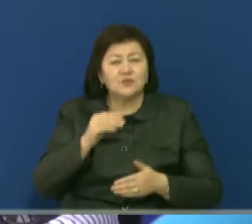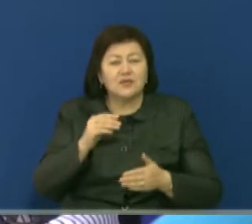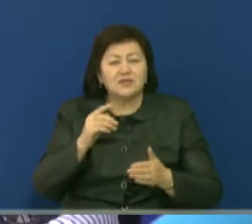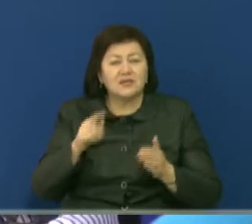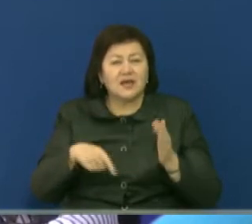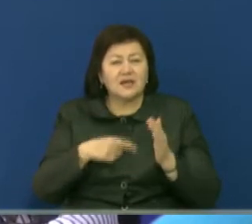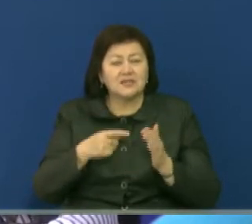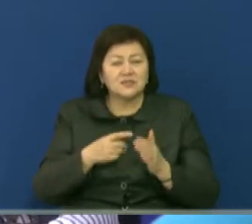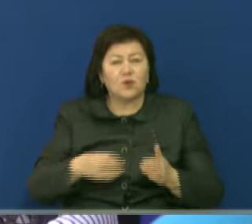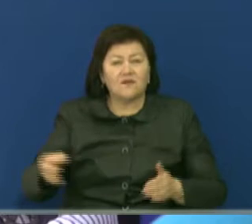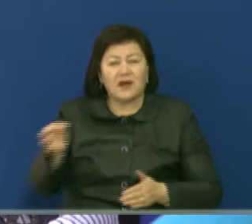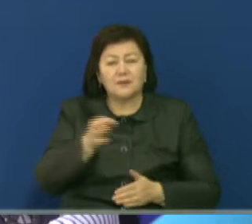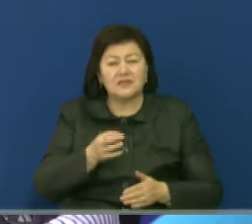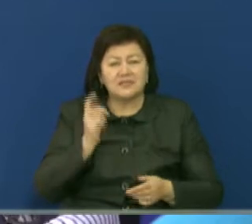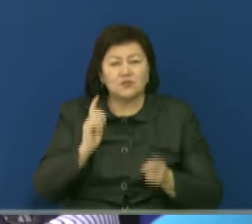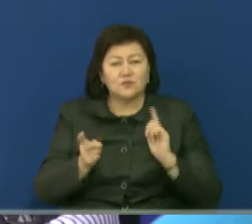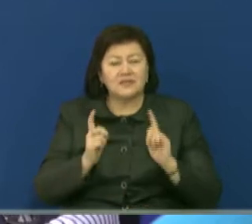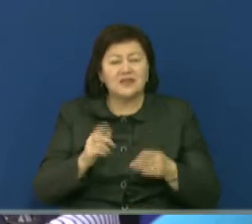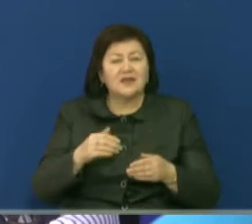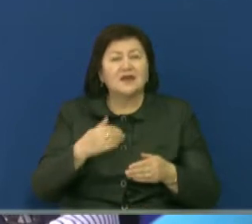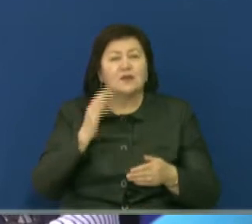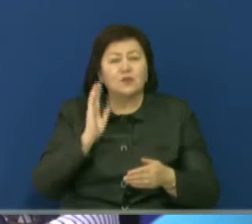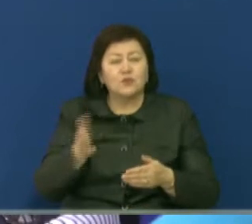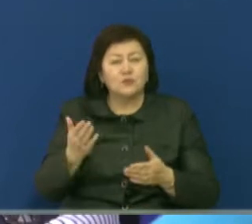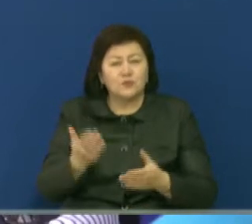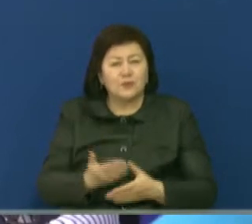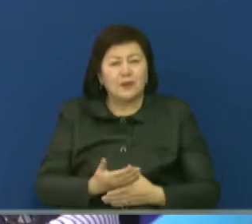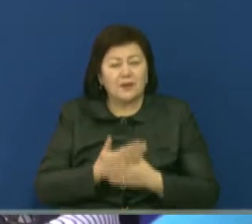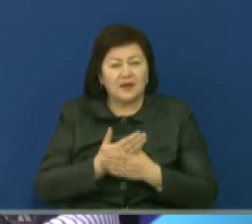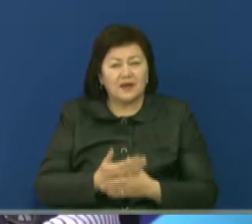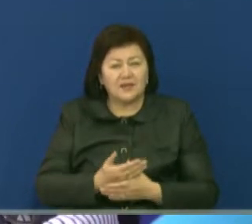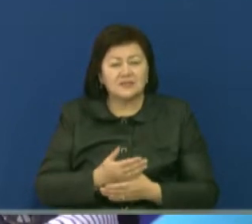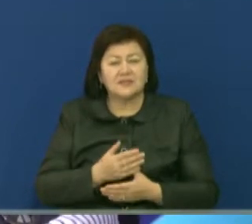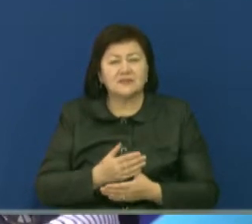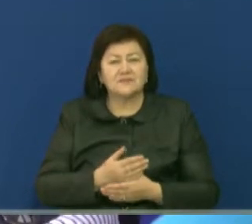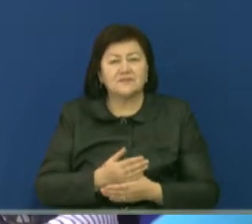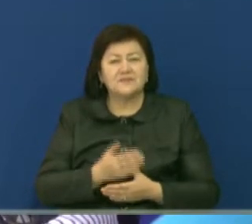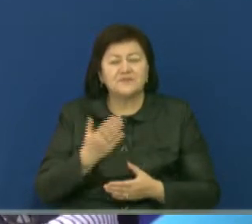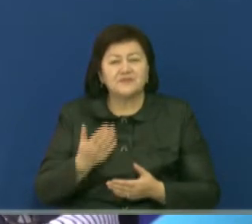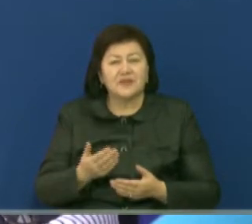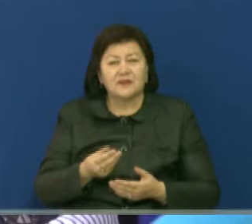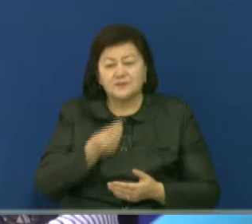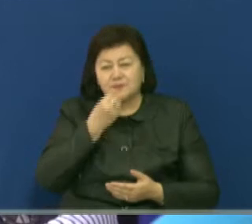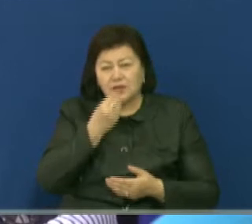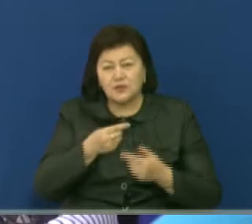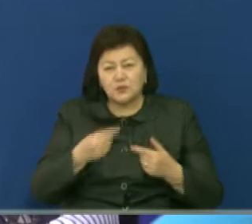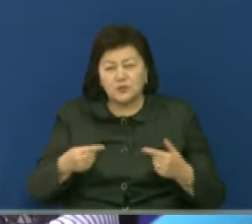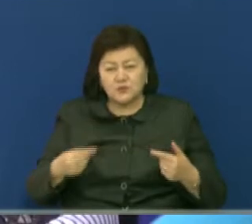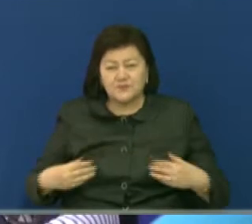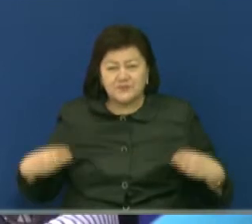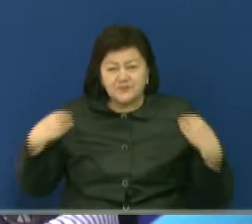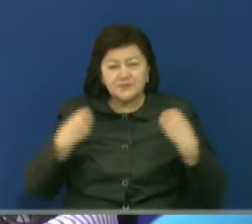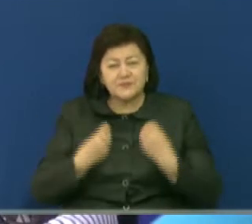областного маслихатов не останутся в стороне и смогут организовать такую помощь в виде продуктов питания,